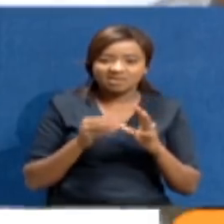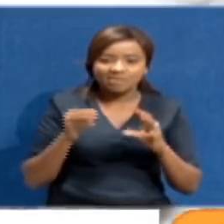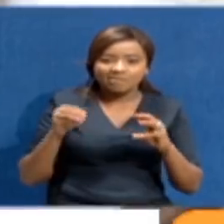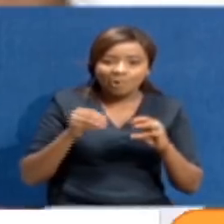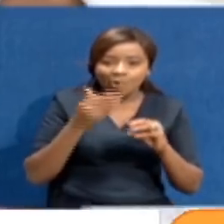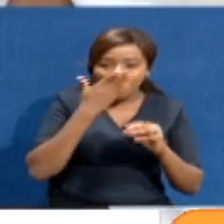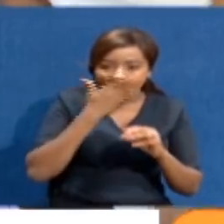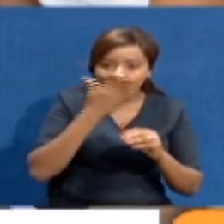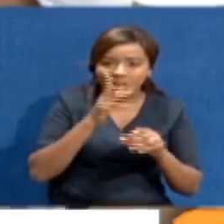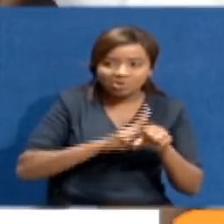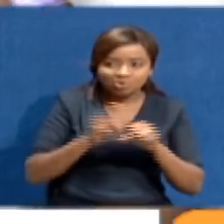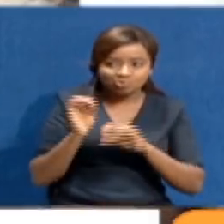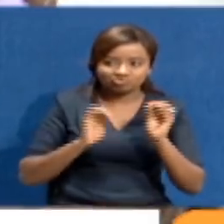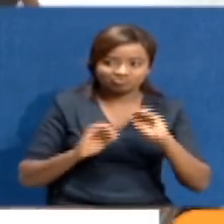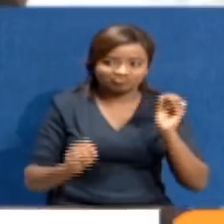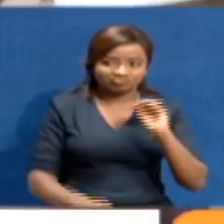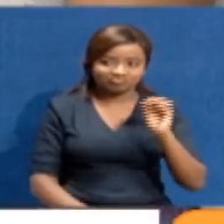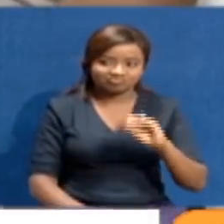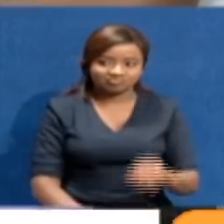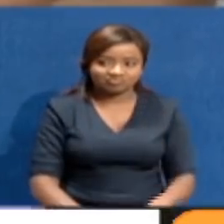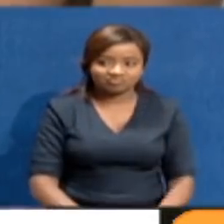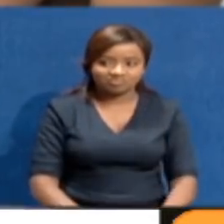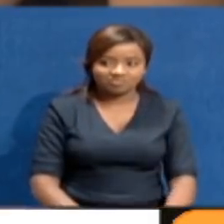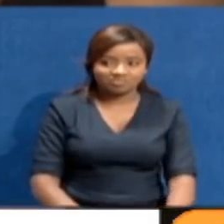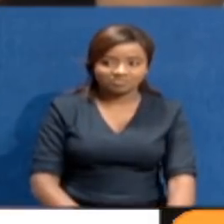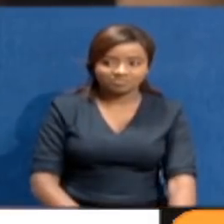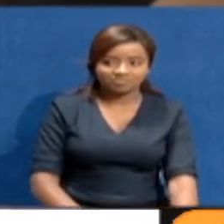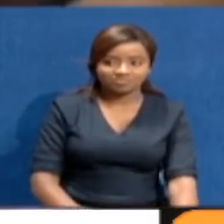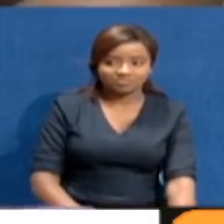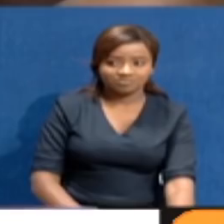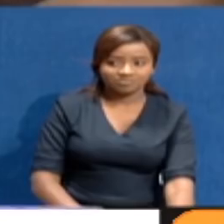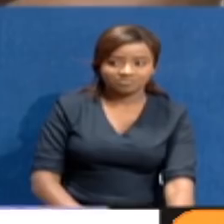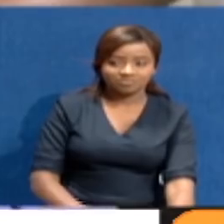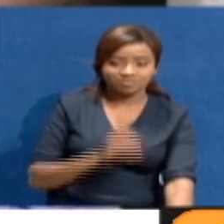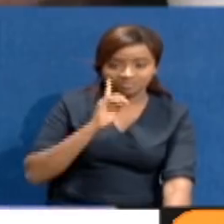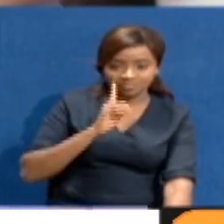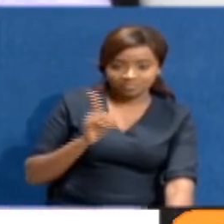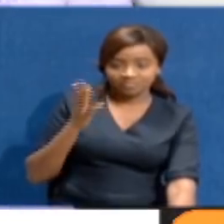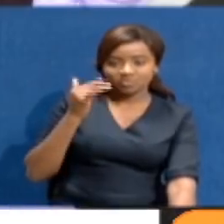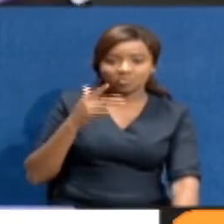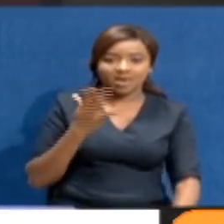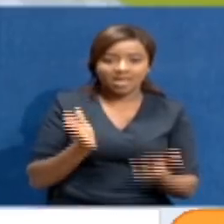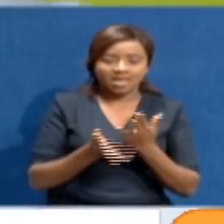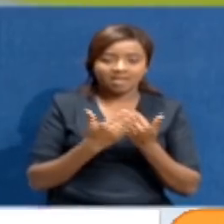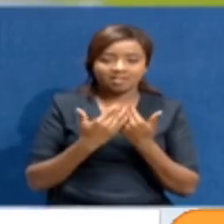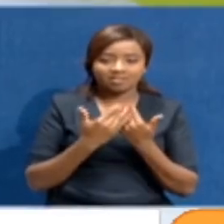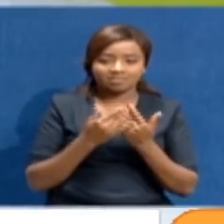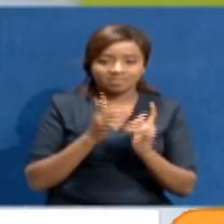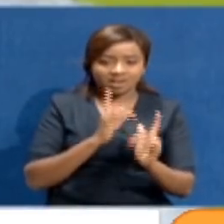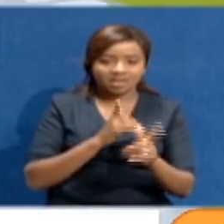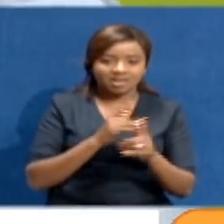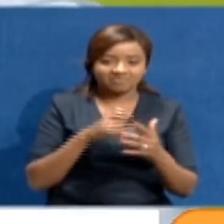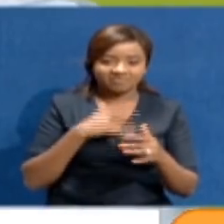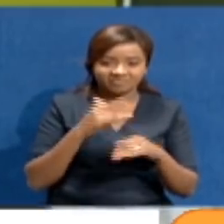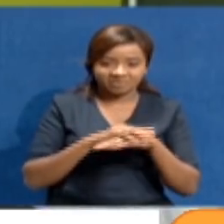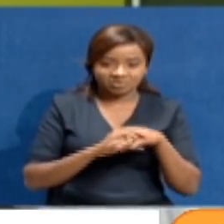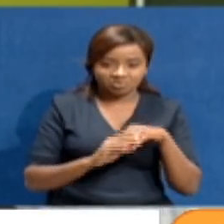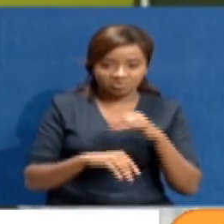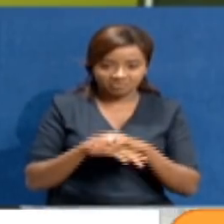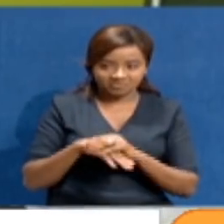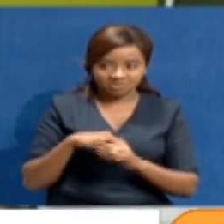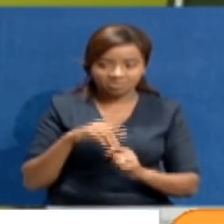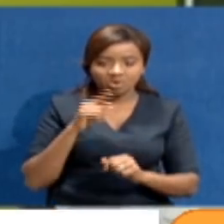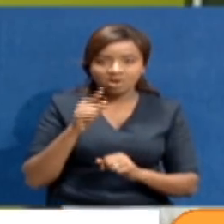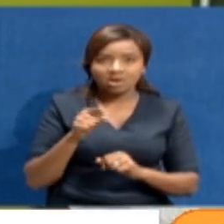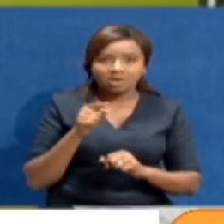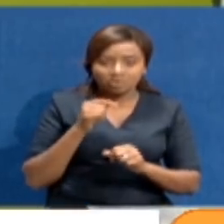mafuta, vitu kama hizo. Na hii namwekelea hapa ndio miguu ikue ikae ikiwa comfortable. Hii shughuli